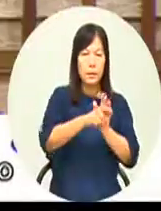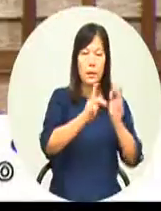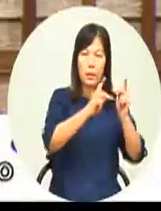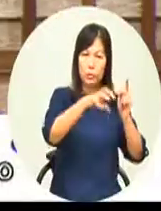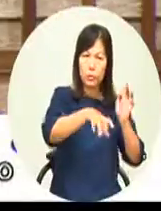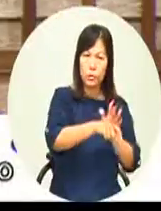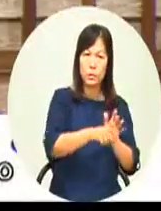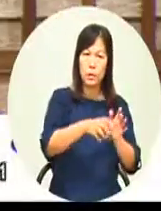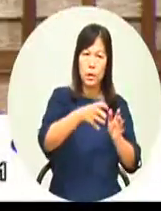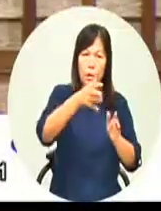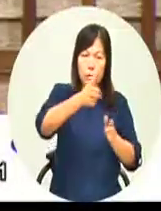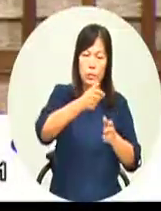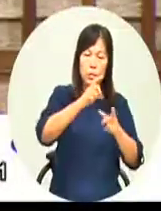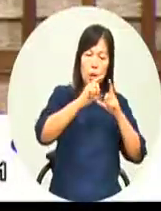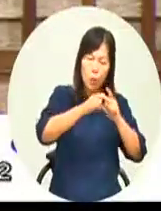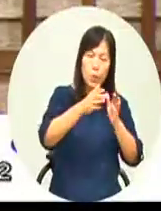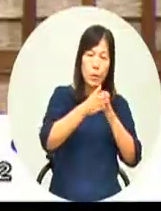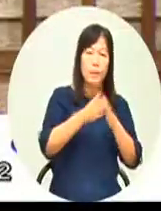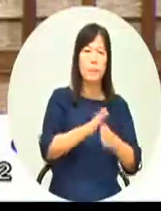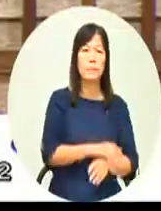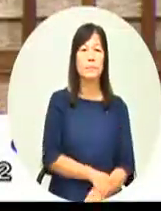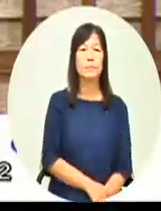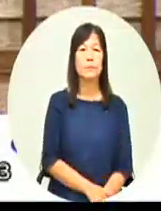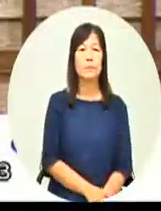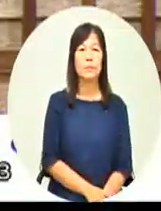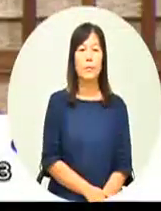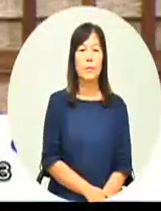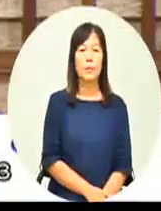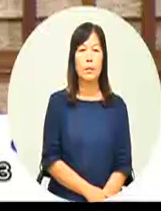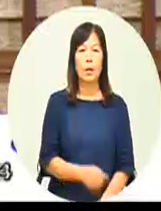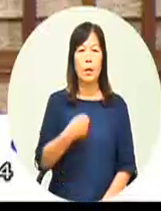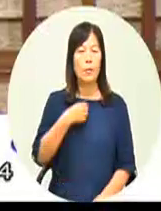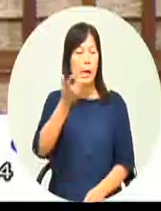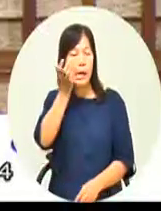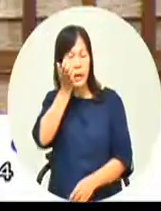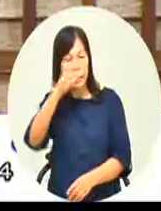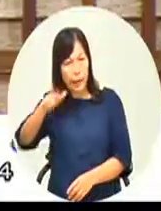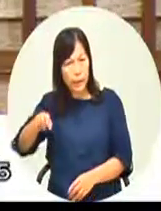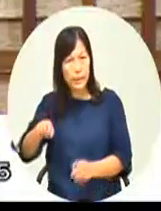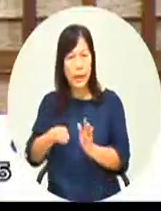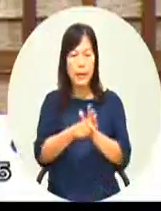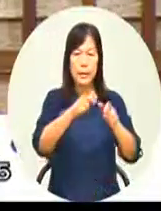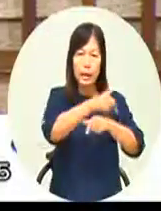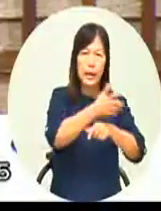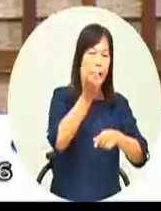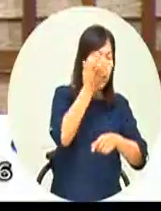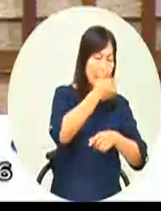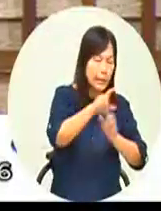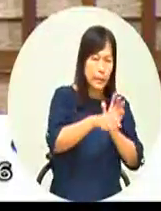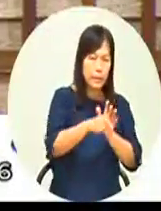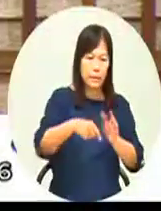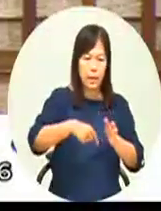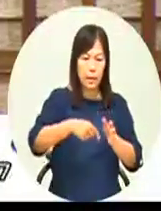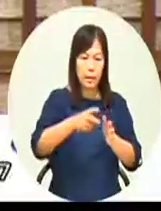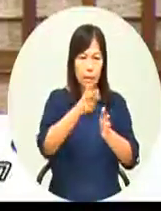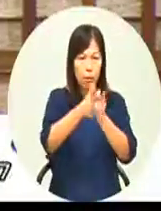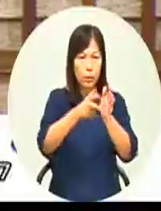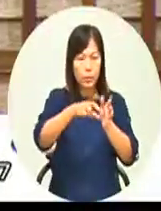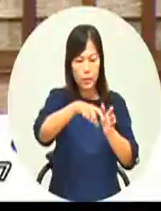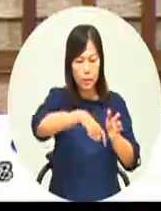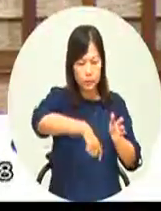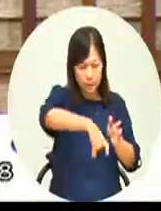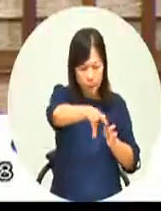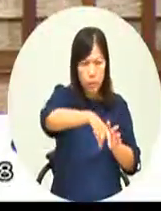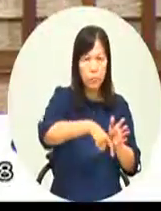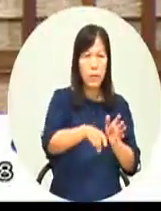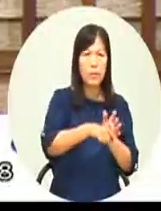个简单的回应，就是说我们所谓的冈山南冈山站到冈山火车站这一段。